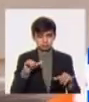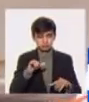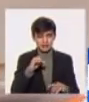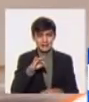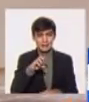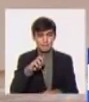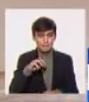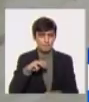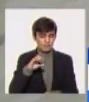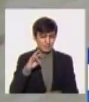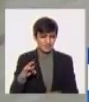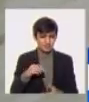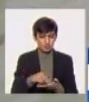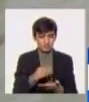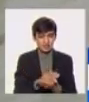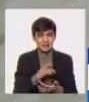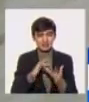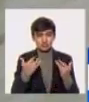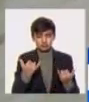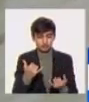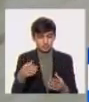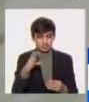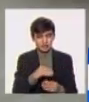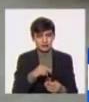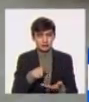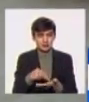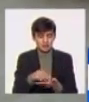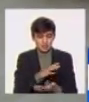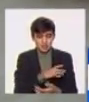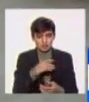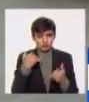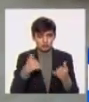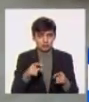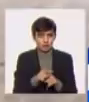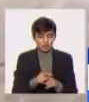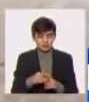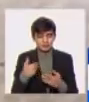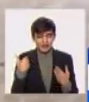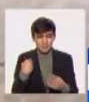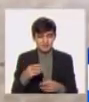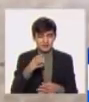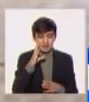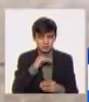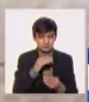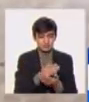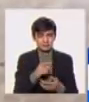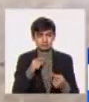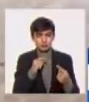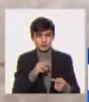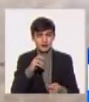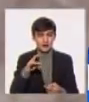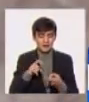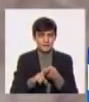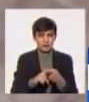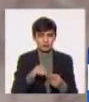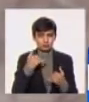на имбирь. Сейчас интернет просто пестрит рецептами чудодейственных настоек и снадобий в качестве профилактики коронавируса. Кто-то